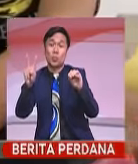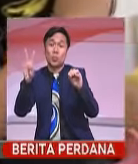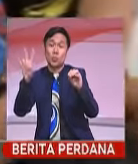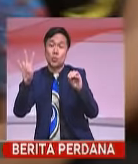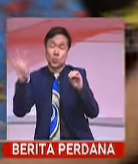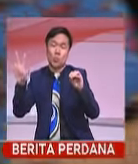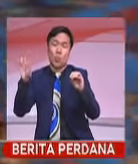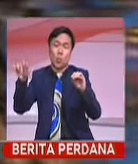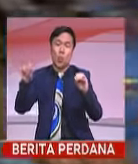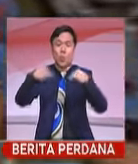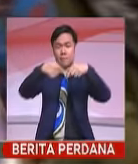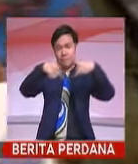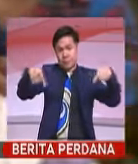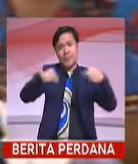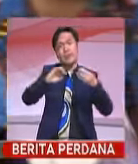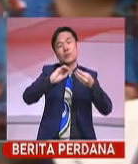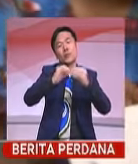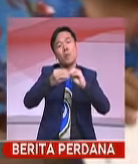0210-50100-14277.